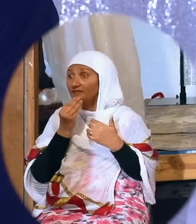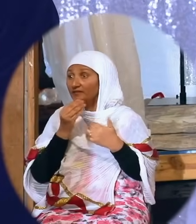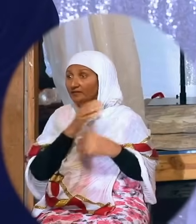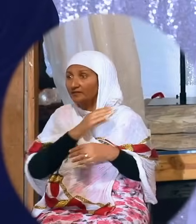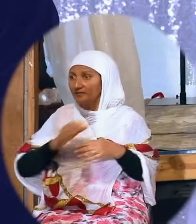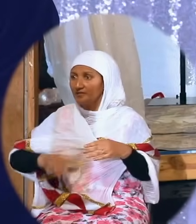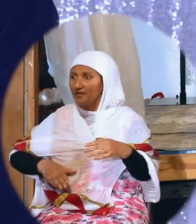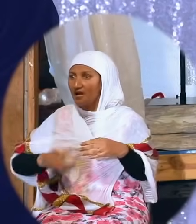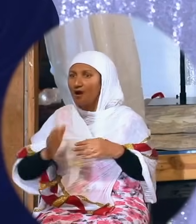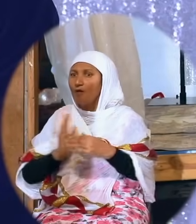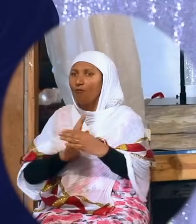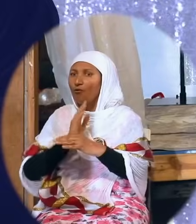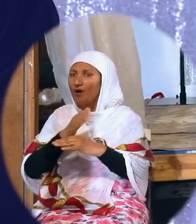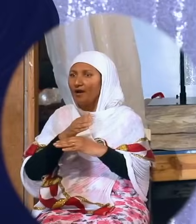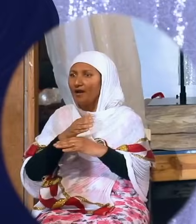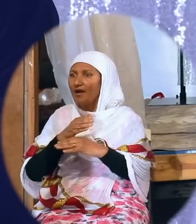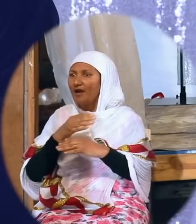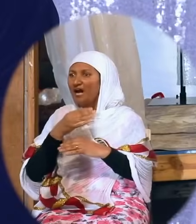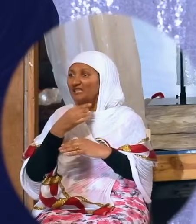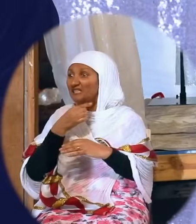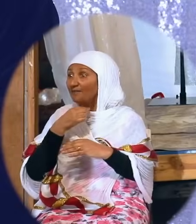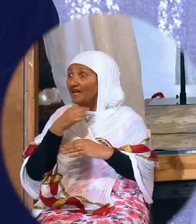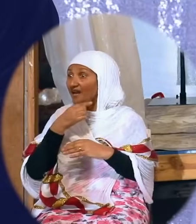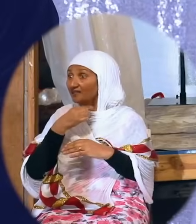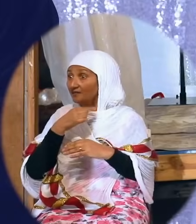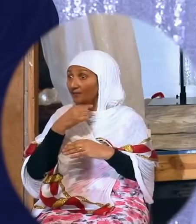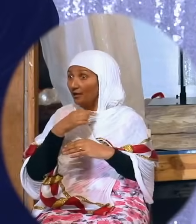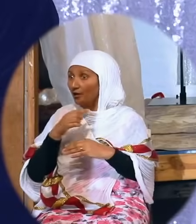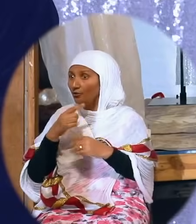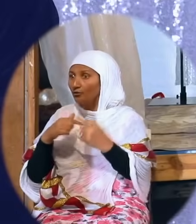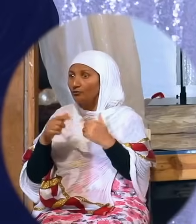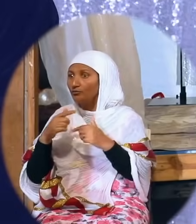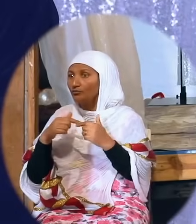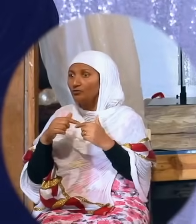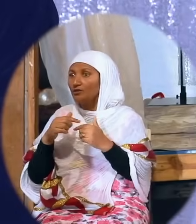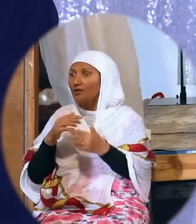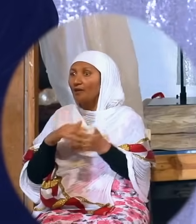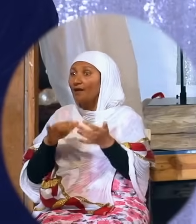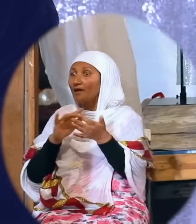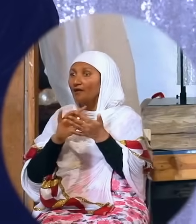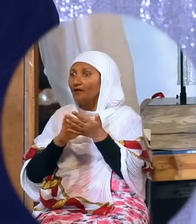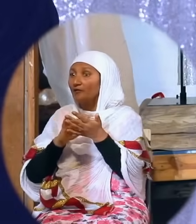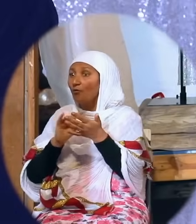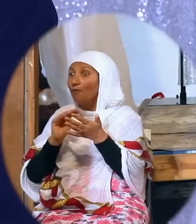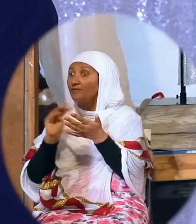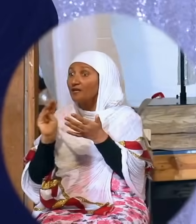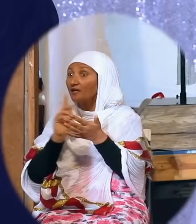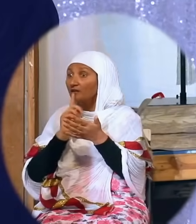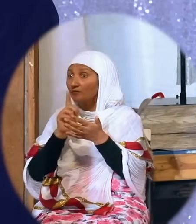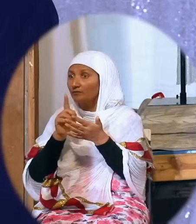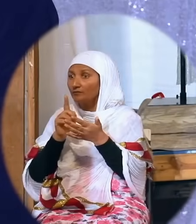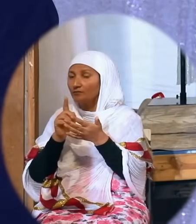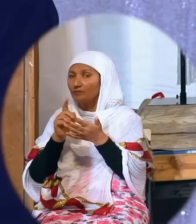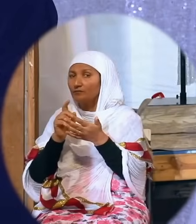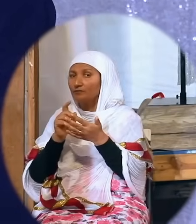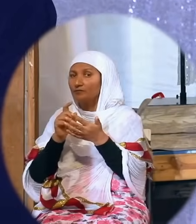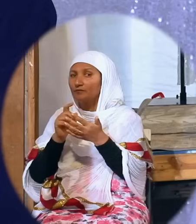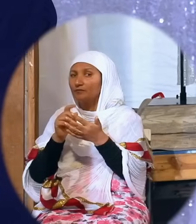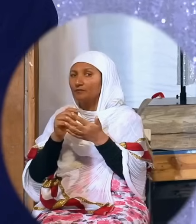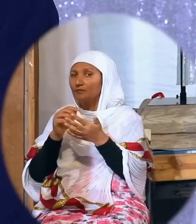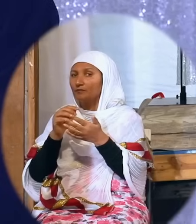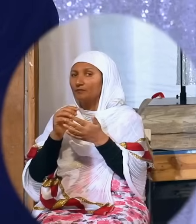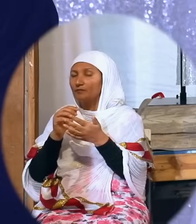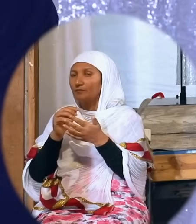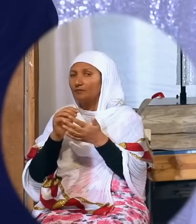ደግሞ እስልምና ሶስቱም የመጡት ከመካከለኛው ምስራቅ ነው። በእንግሊዘኛ ዘ ስሪ